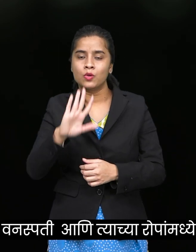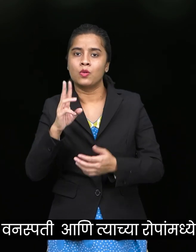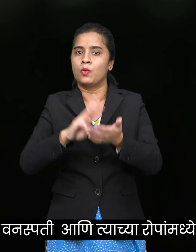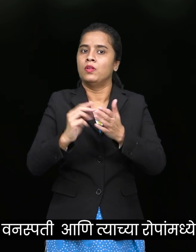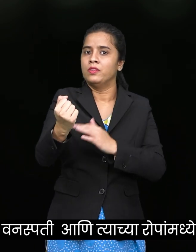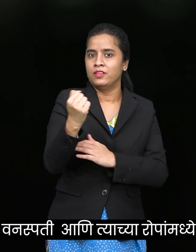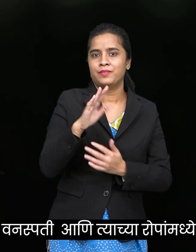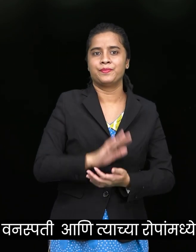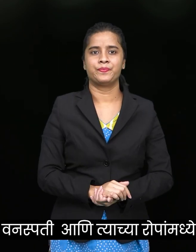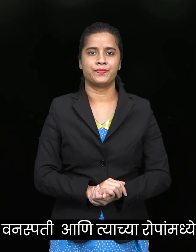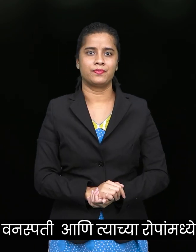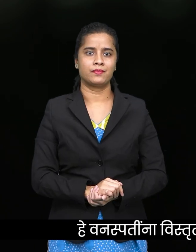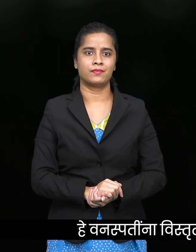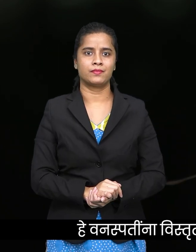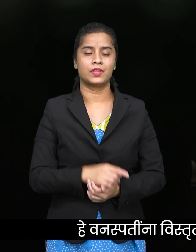करते.